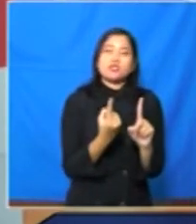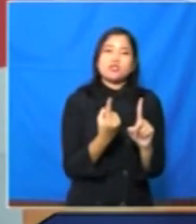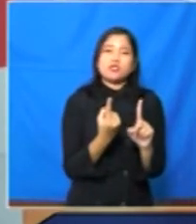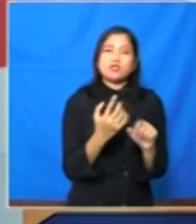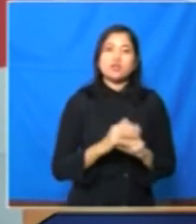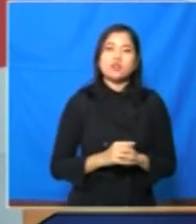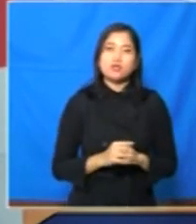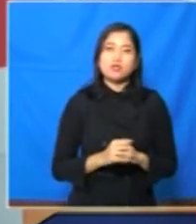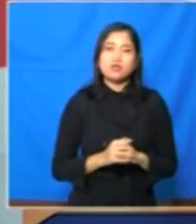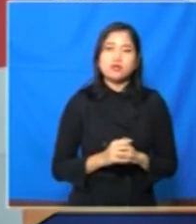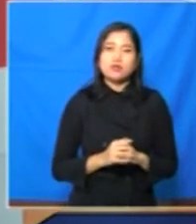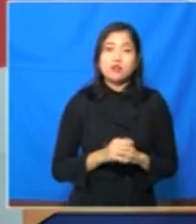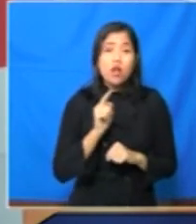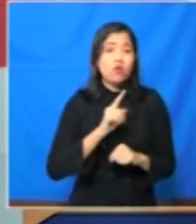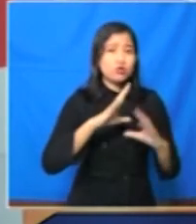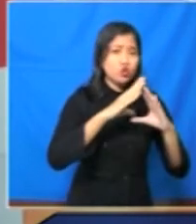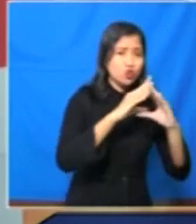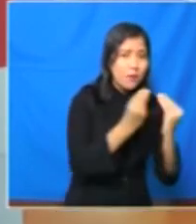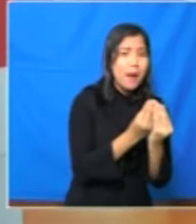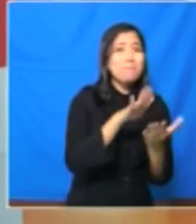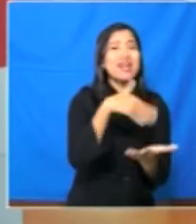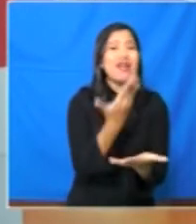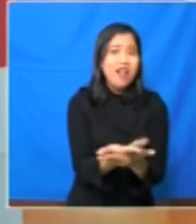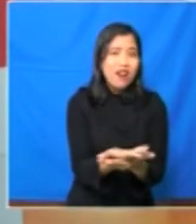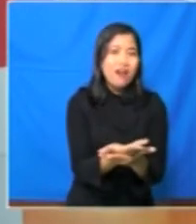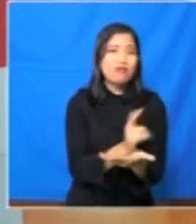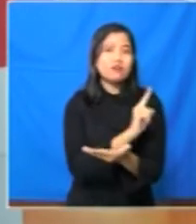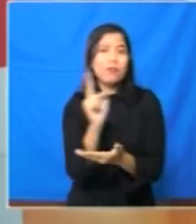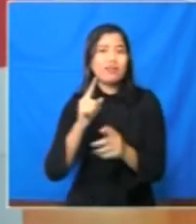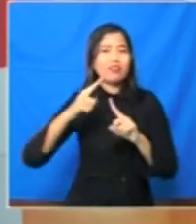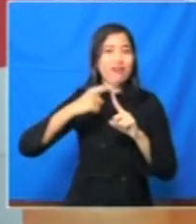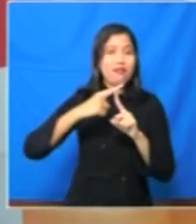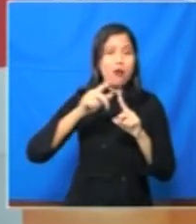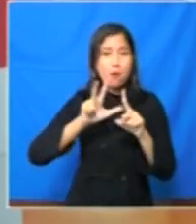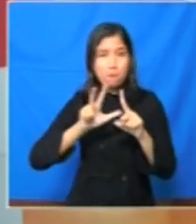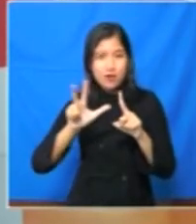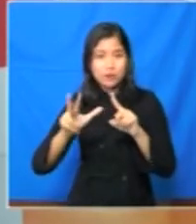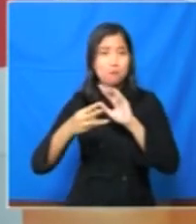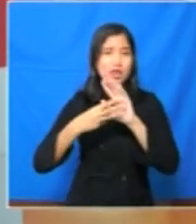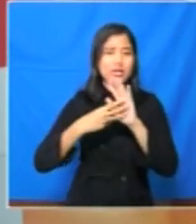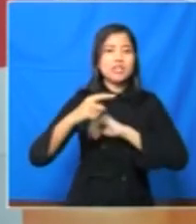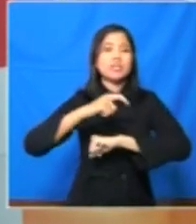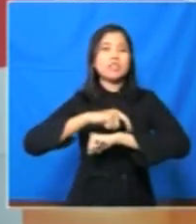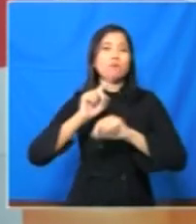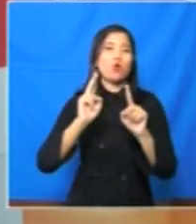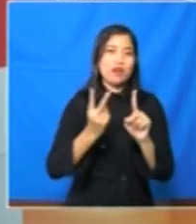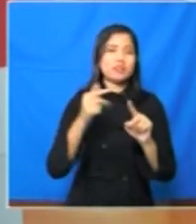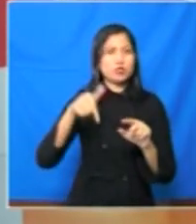Hai jumlah penderita yang meninggal akumulatif sampai dengan tanggal 18 Maret jadi belas adalah